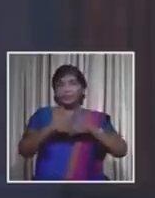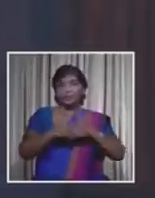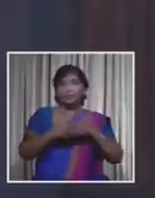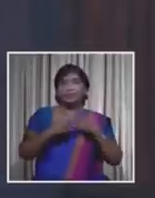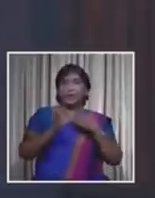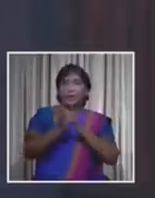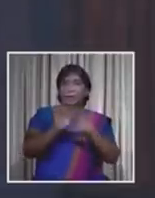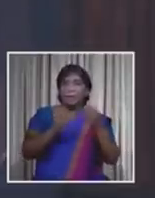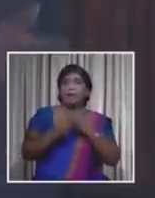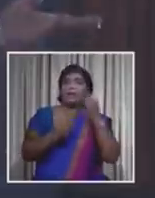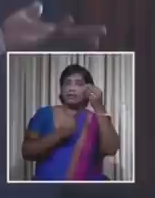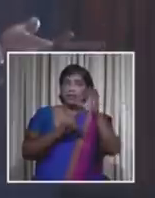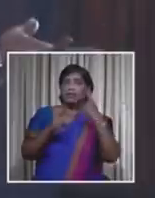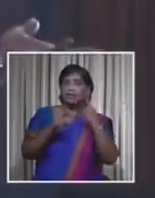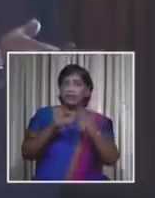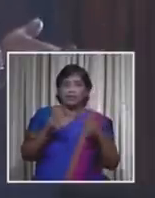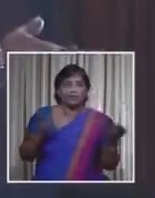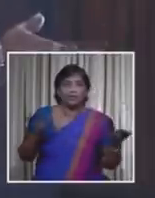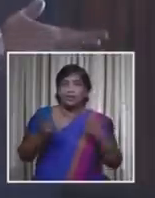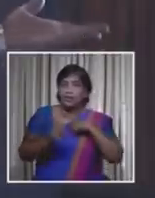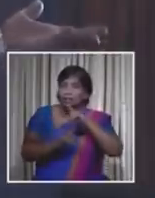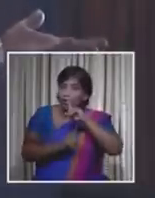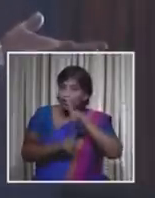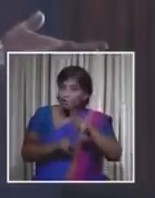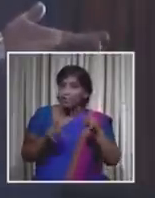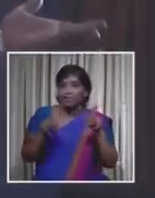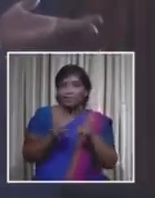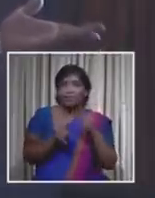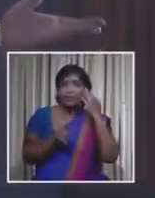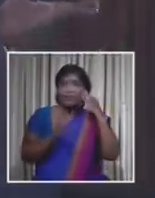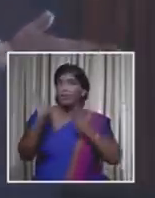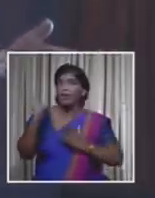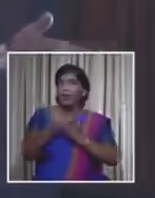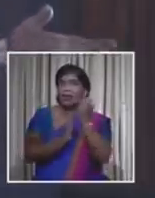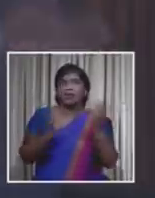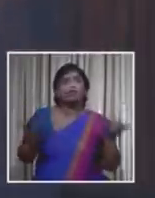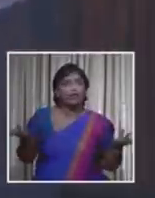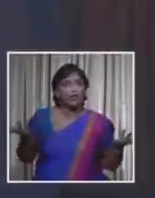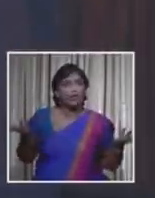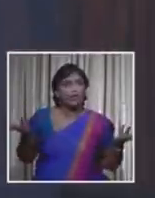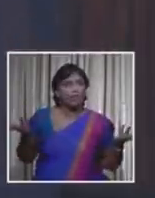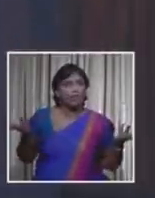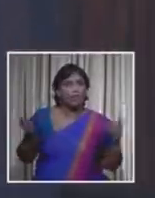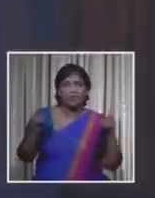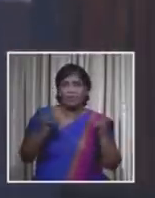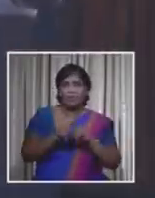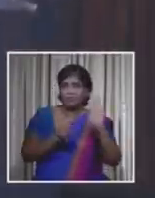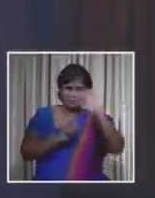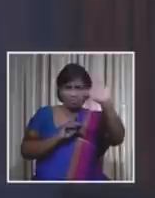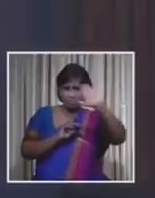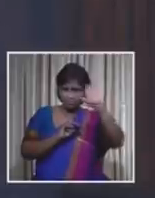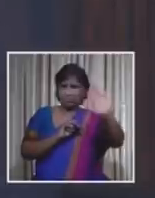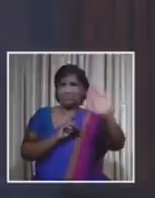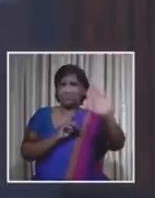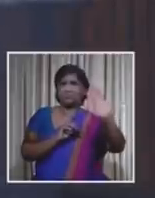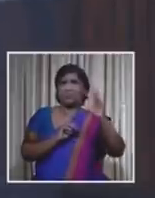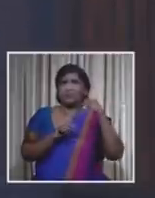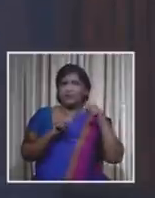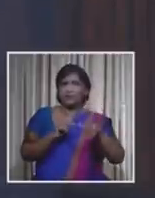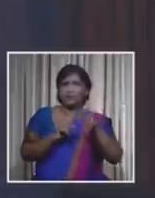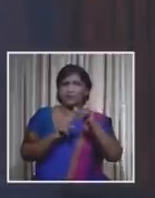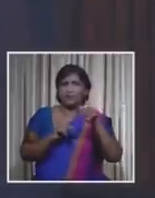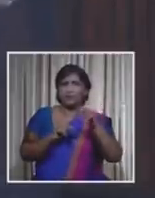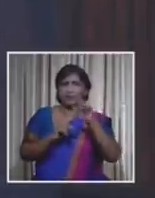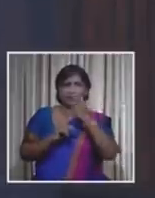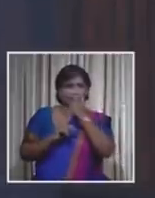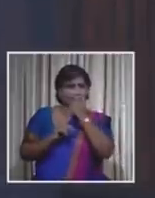මහත්තයට විතරයි දෙන්නේ කිව්වා ඒව කියනකොට කාන්තාව ඉදිරිවස්ගම් කොහෙද තිබුණේ ඒ නිසා නෑ නෑ කතානායකතුමනි මේක සමාජ